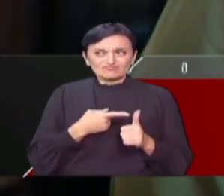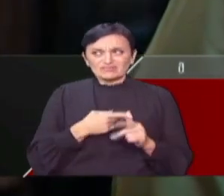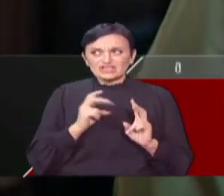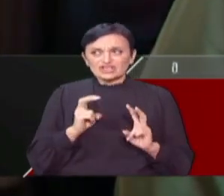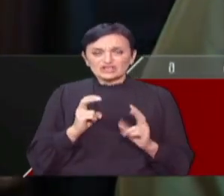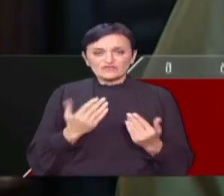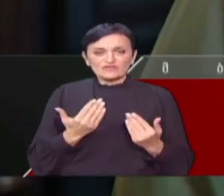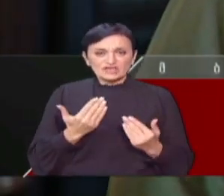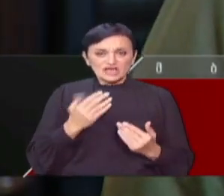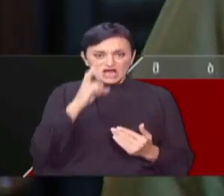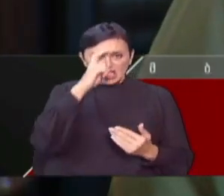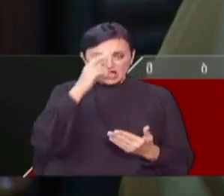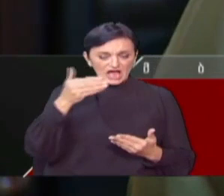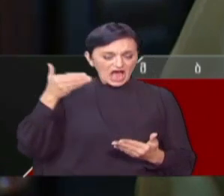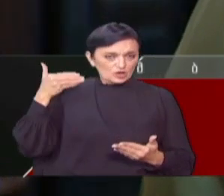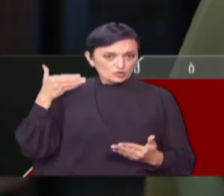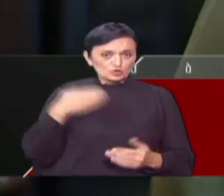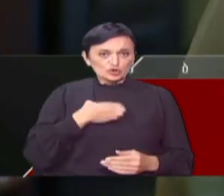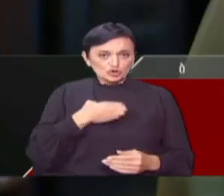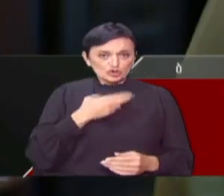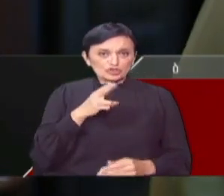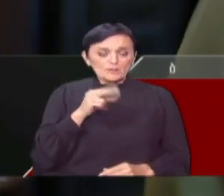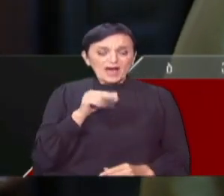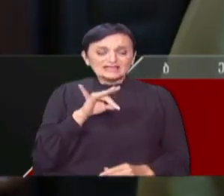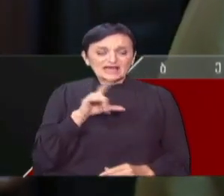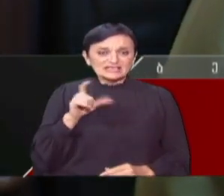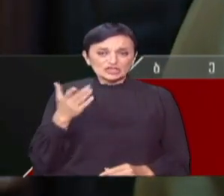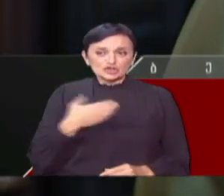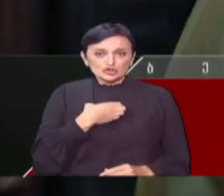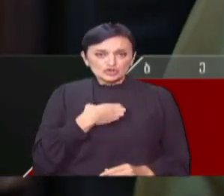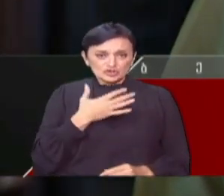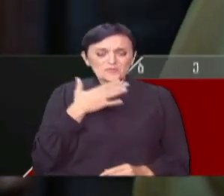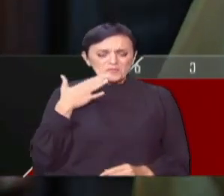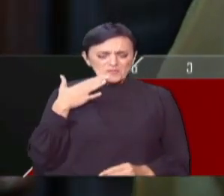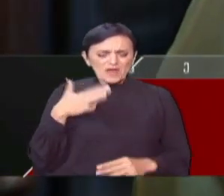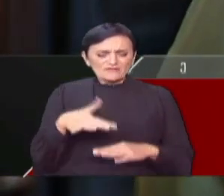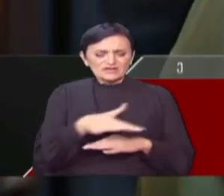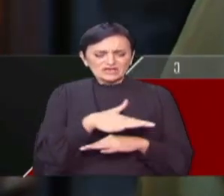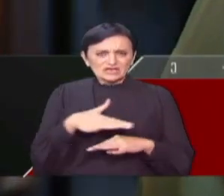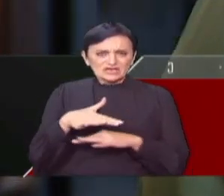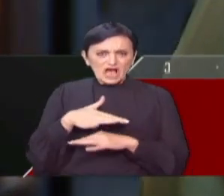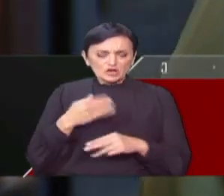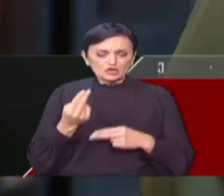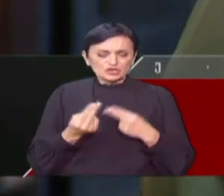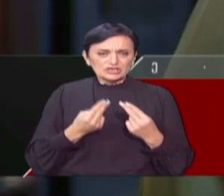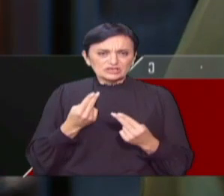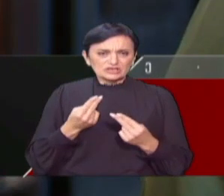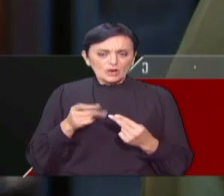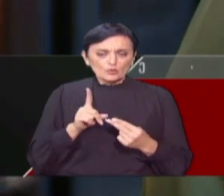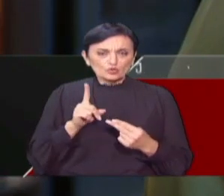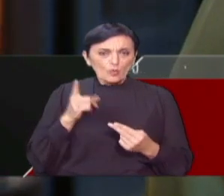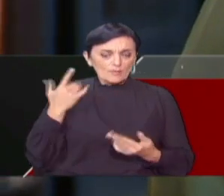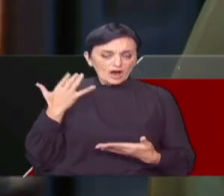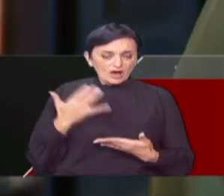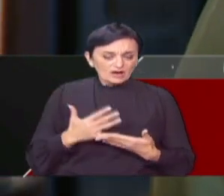თავი მაშინდელი ხელისუფლების მიმართ შიში, იგივე პატარიძის მიმართ შიში, ბევრი გარემოება ითამაშა ის, რომ